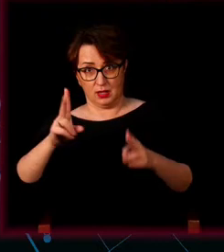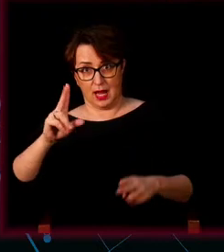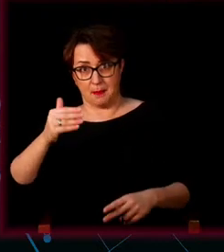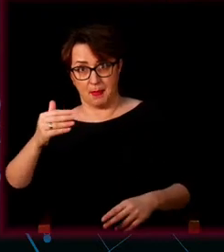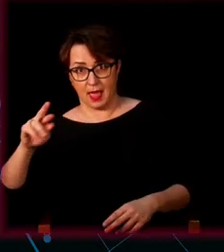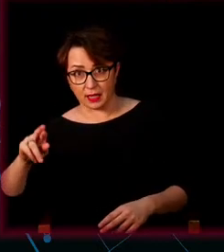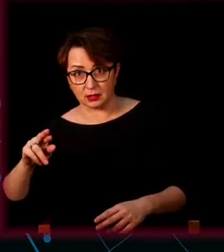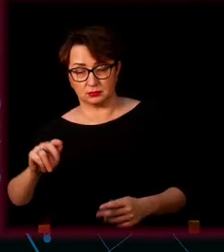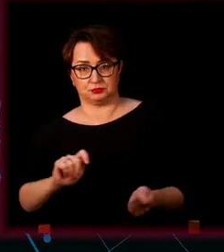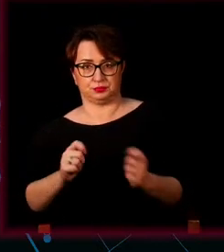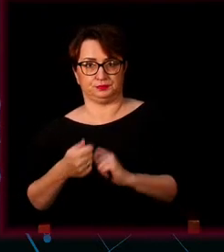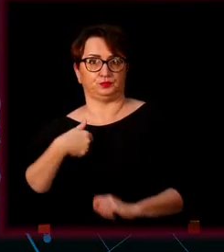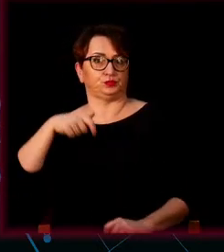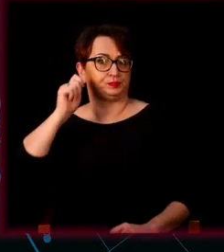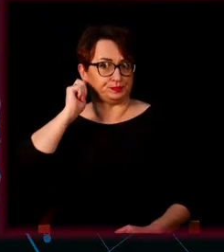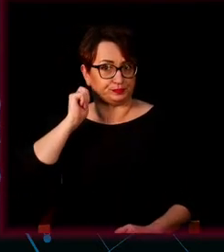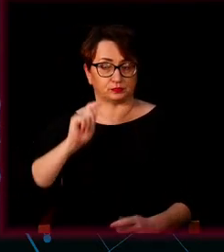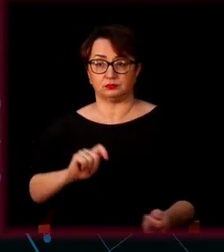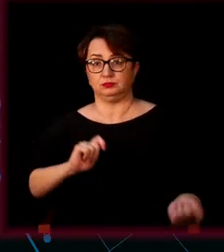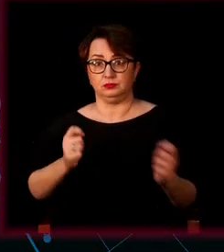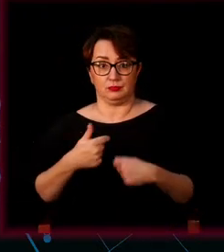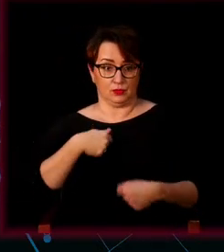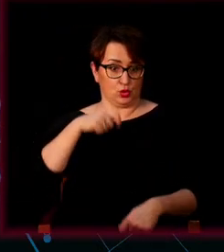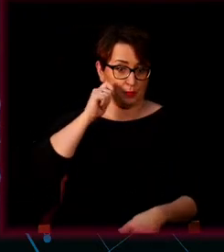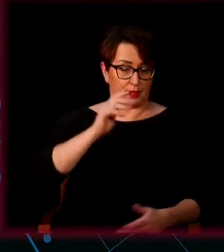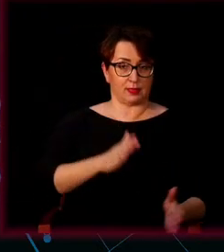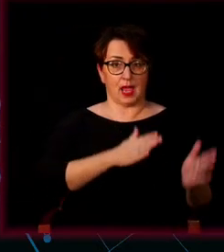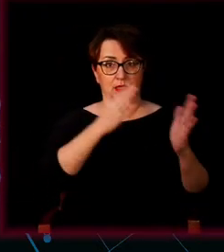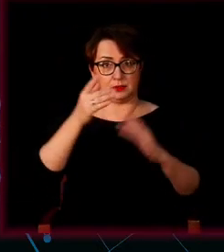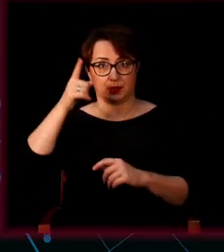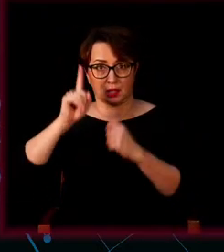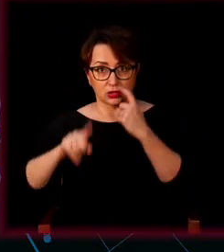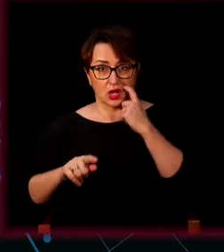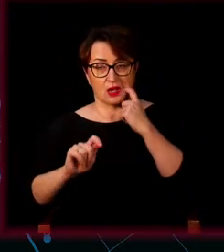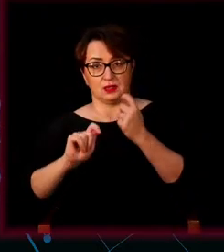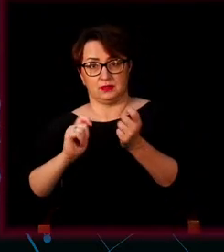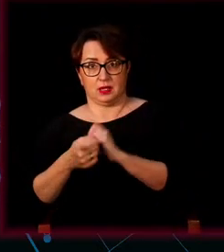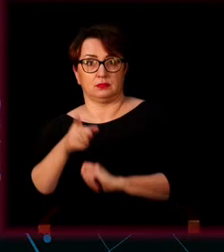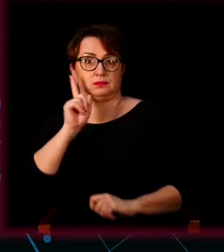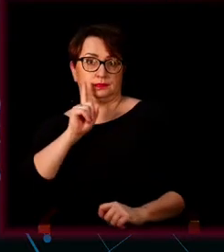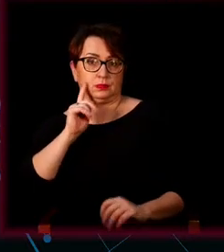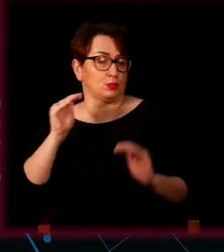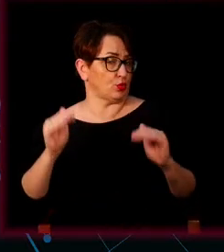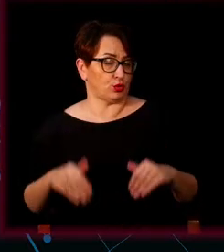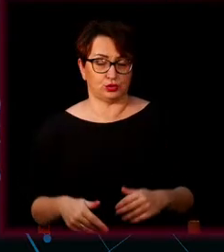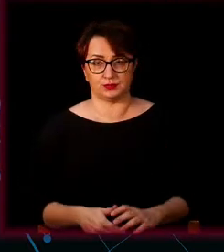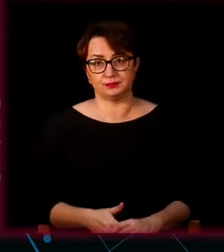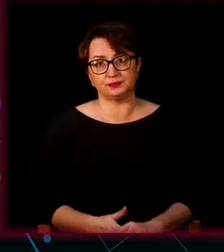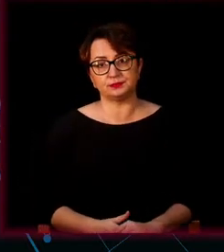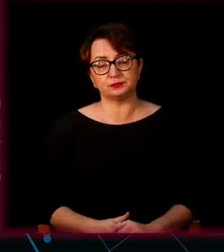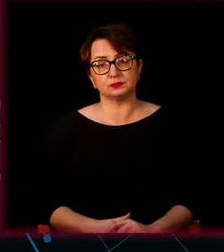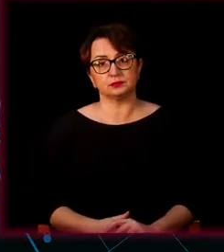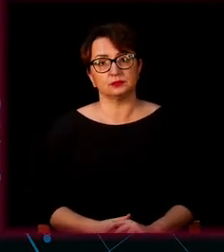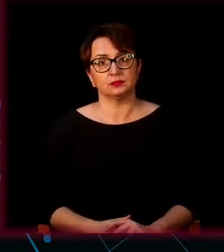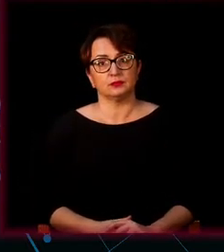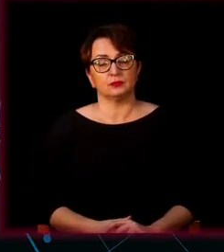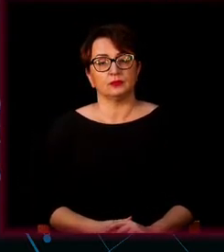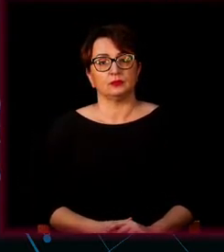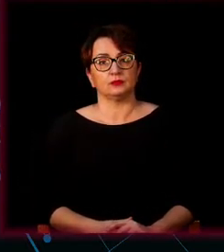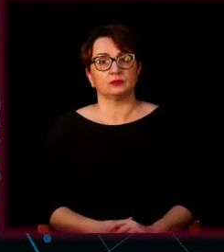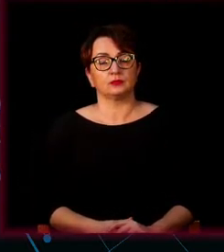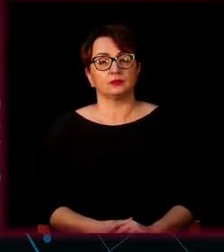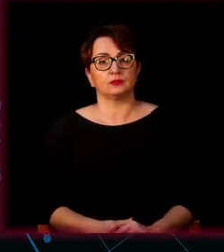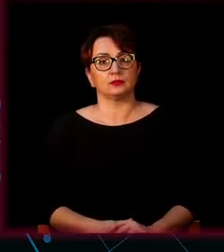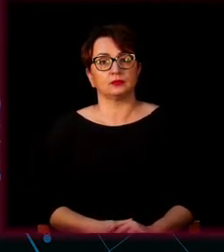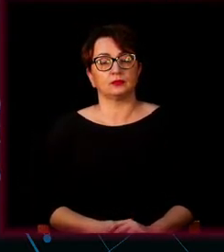i na odwrót kobieta w następnym miesiącu może tak przyjąć postać mężczyzny, tak, przynajmniej